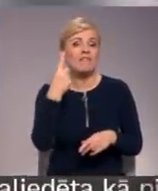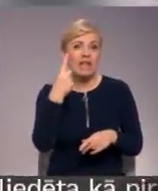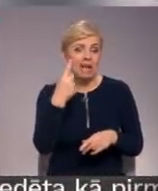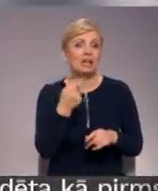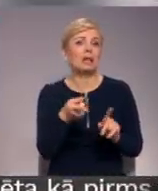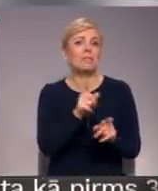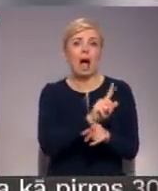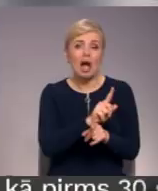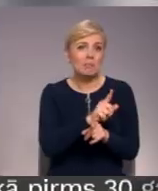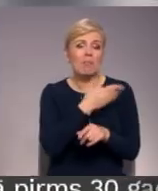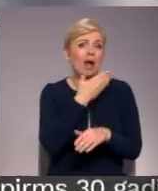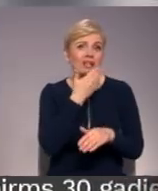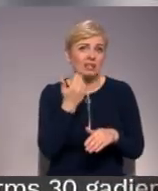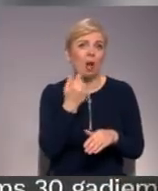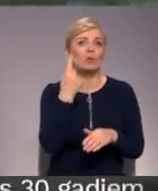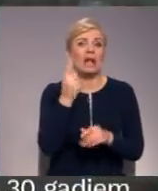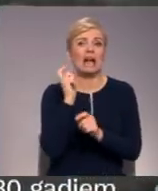un plašāk Latgales kolēģi.